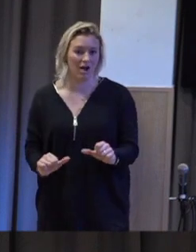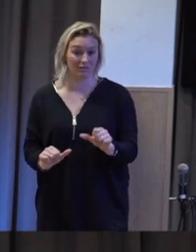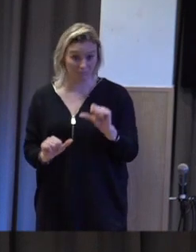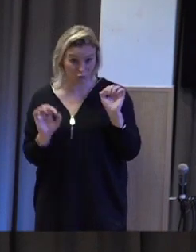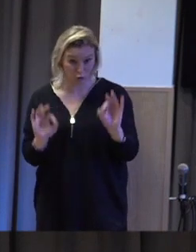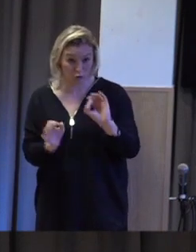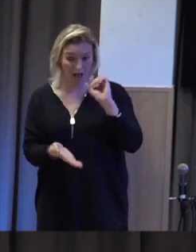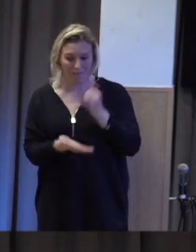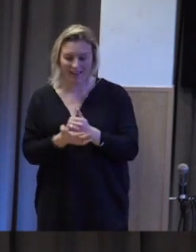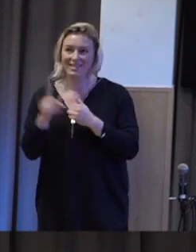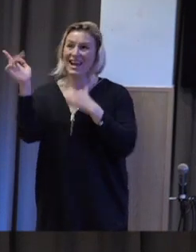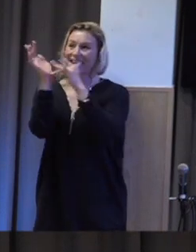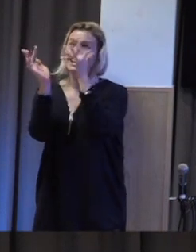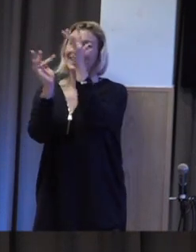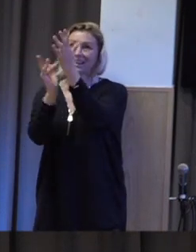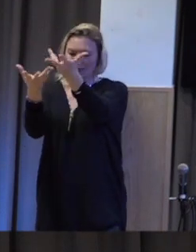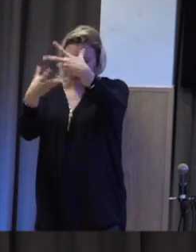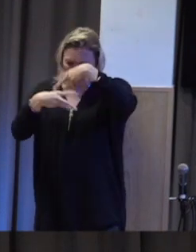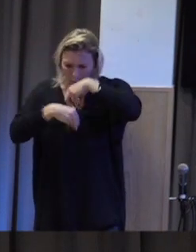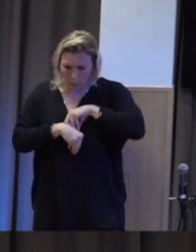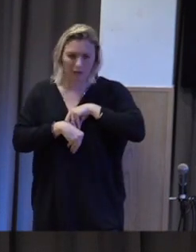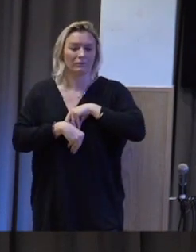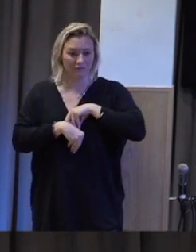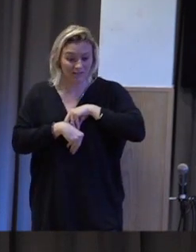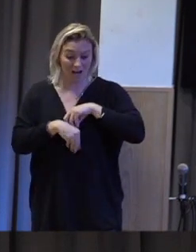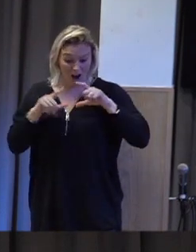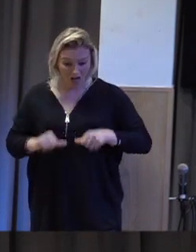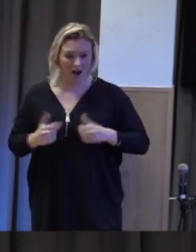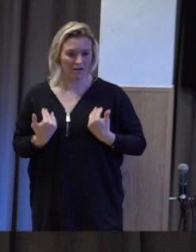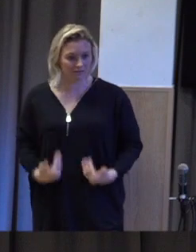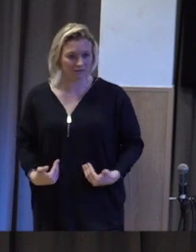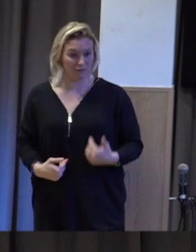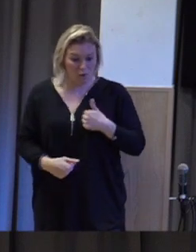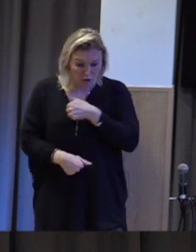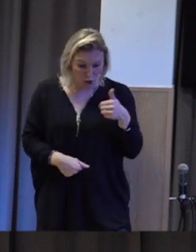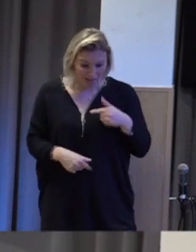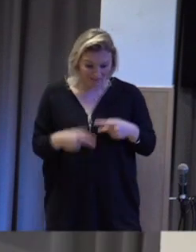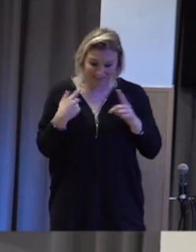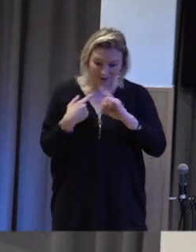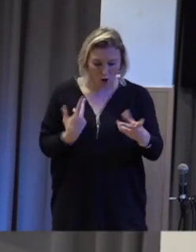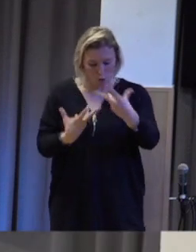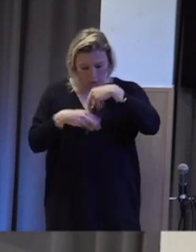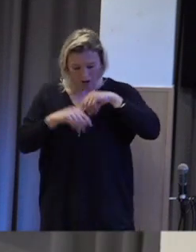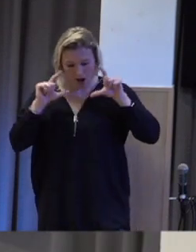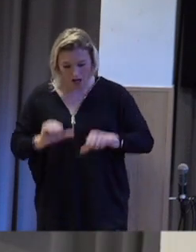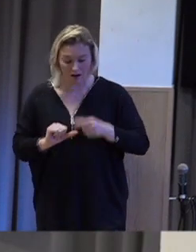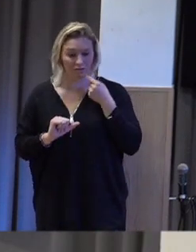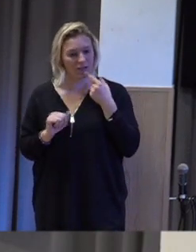Christ en moi, ce n'est plus moi qui vis, c'est Christ qui vit en moi. Donc si Christ vit en moi, je dois avoir le même